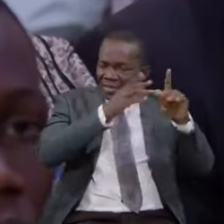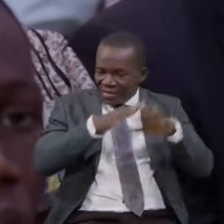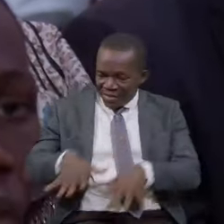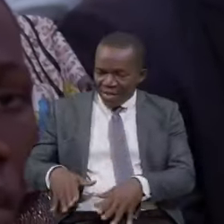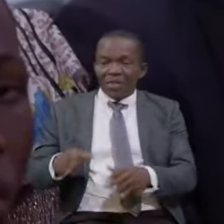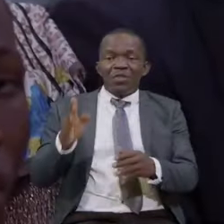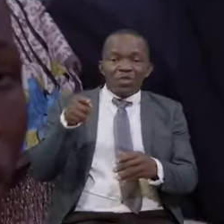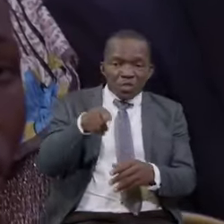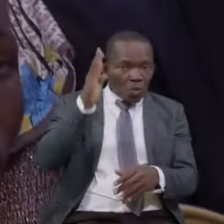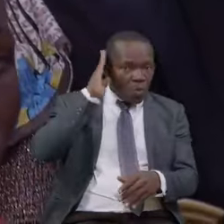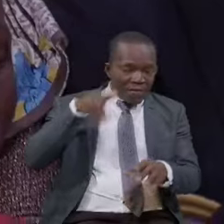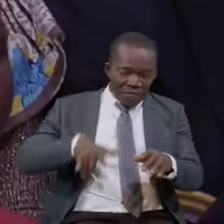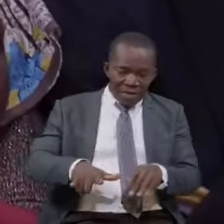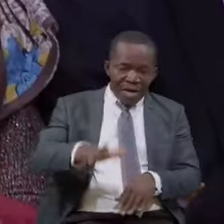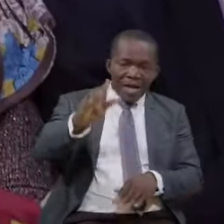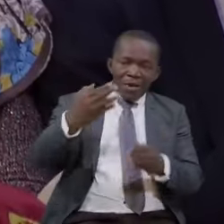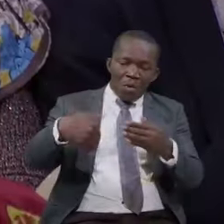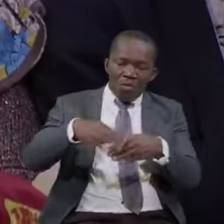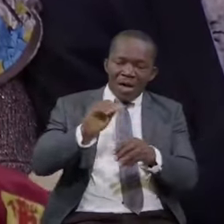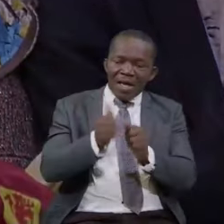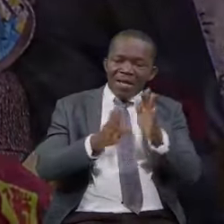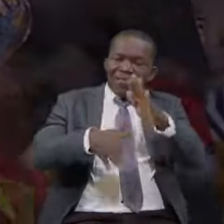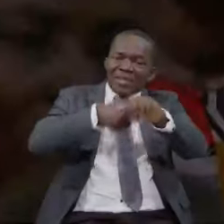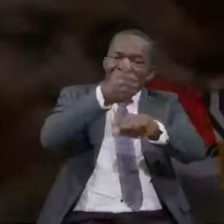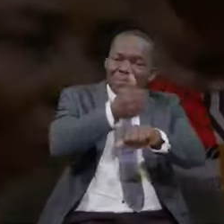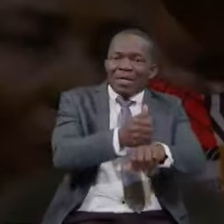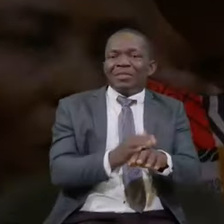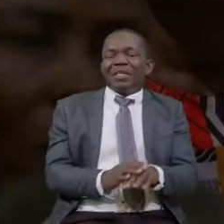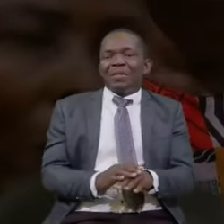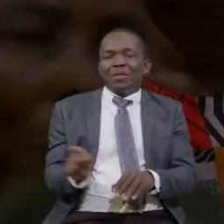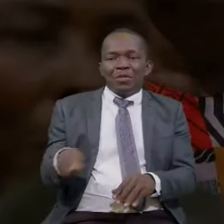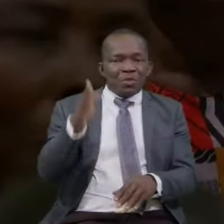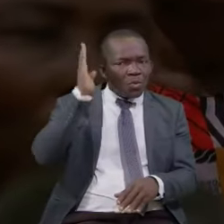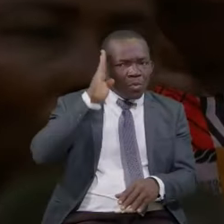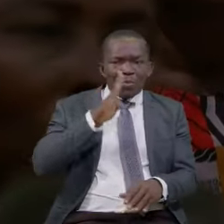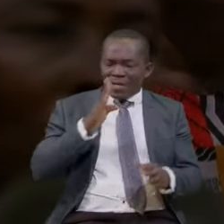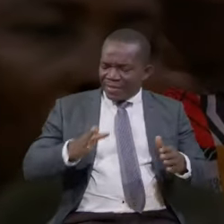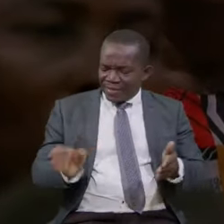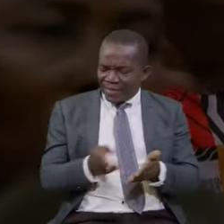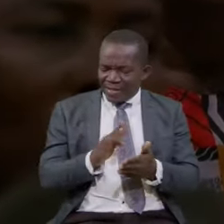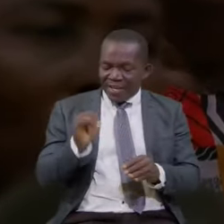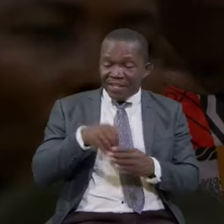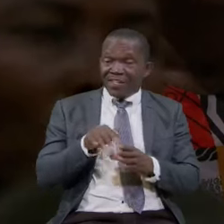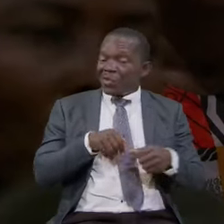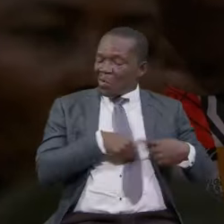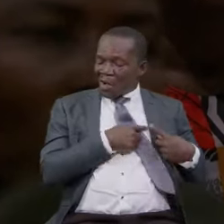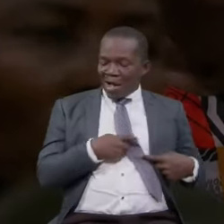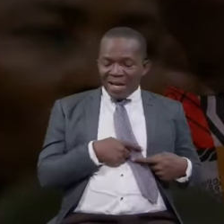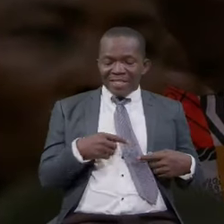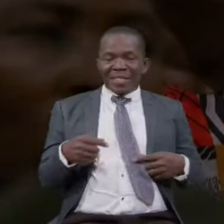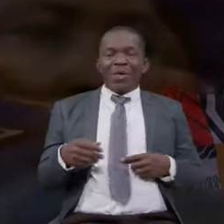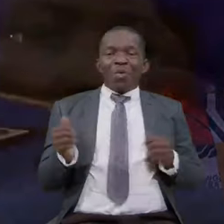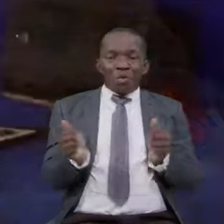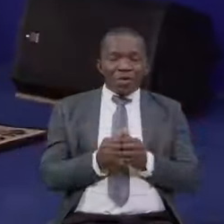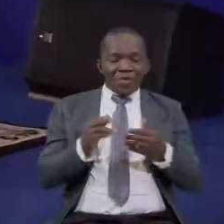montagnes vous vous allez courir la joie du Seigneur et la victoire de la